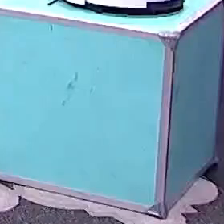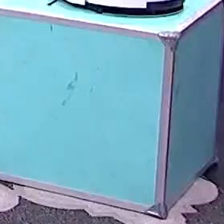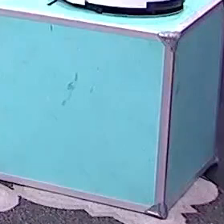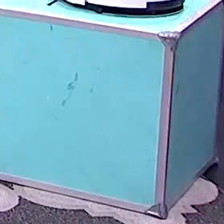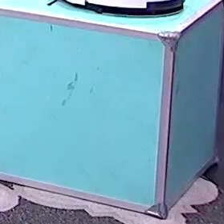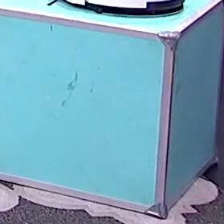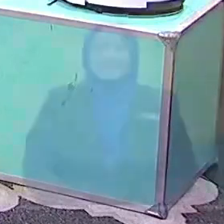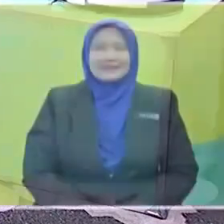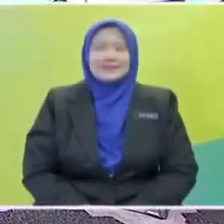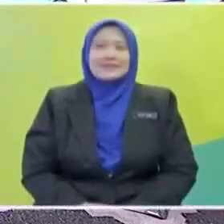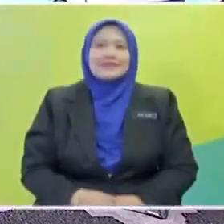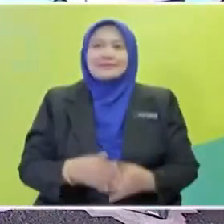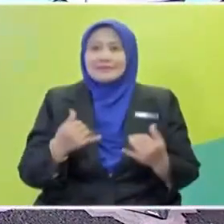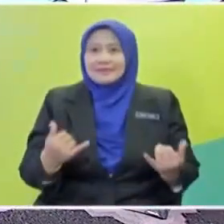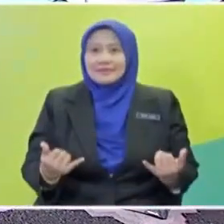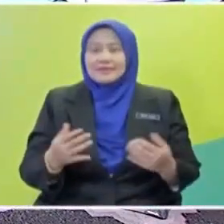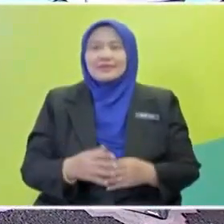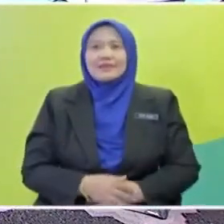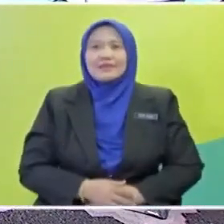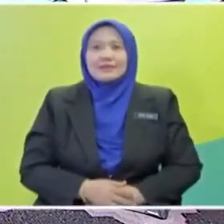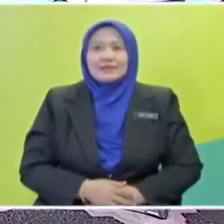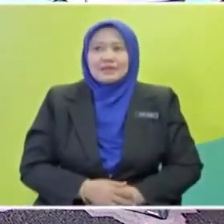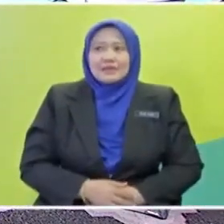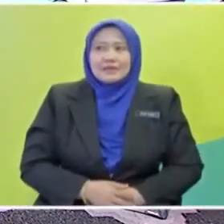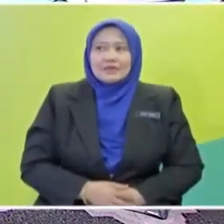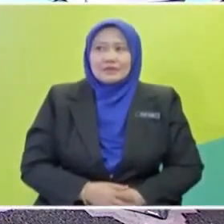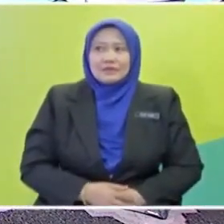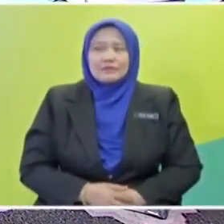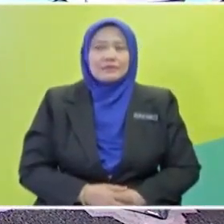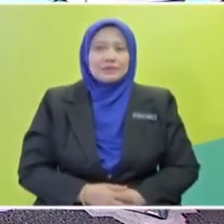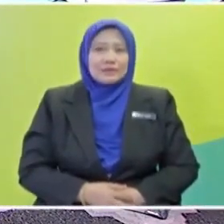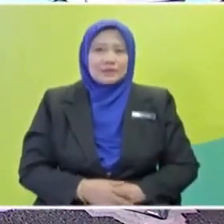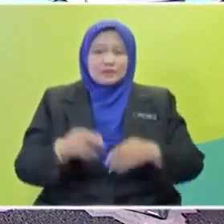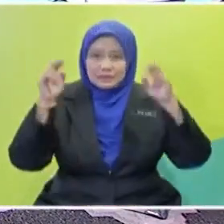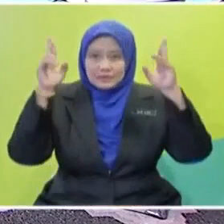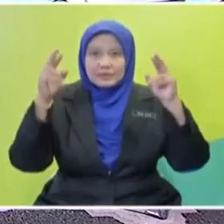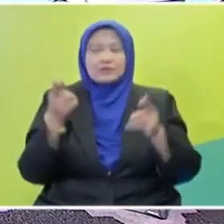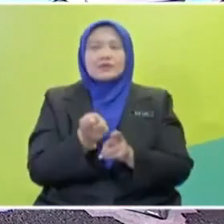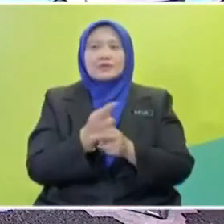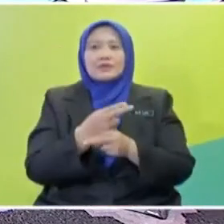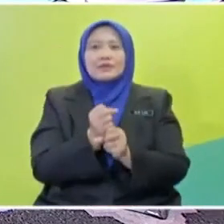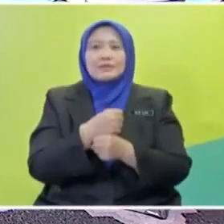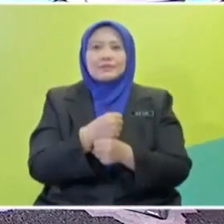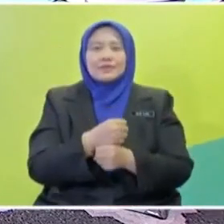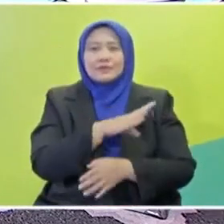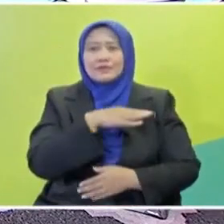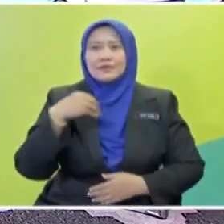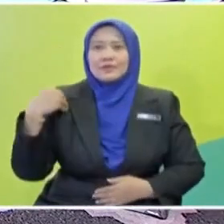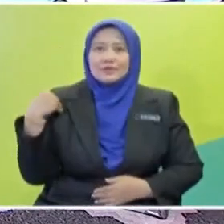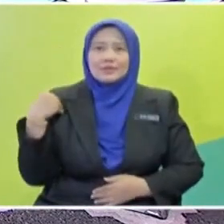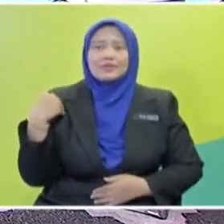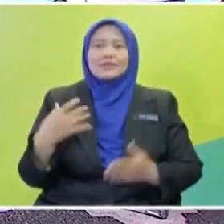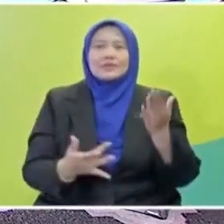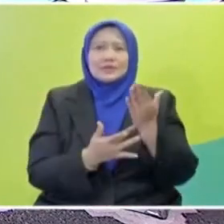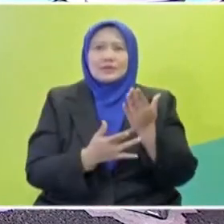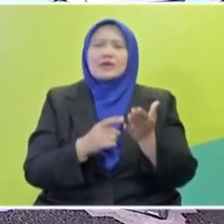Alhamdulillah. Baiklah Cikgu Suhaila. Seperti yang saya nyatakan tadi, mata pelajaran kita reka bentuk dan teknologi. Tetapi apakah topik yang